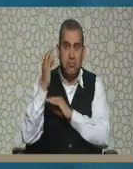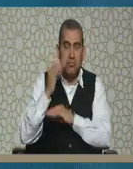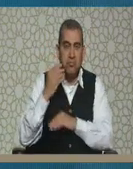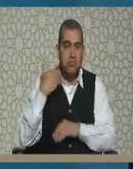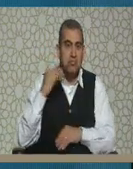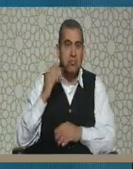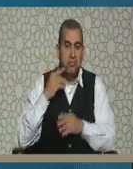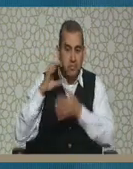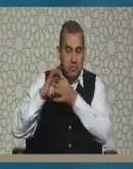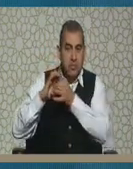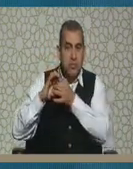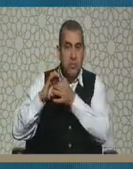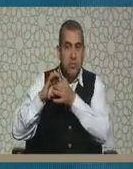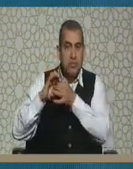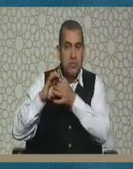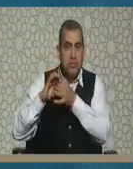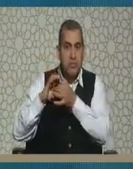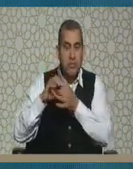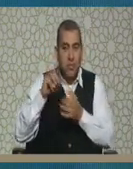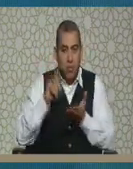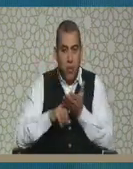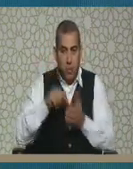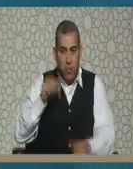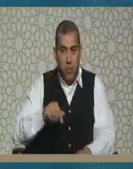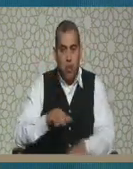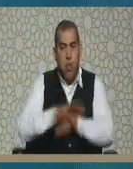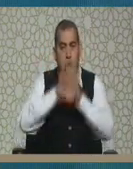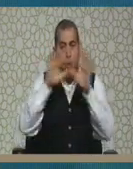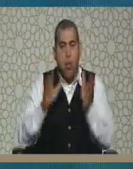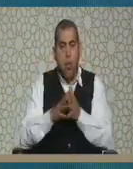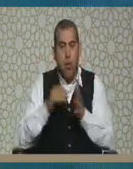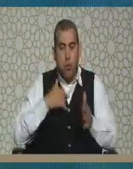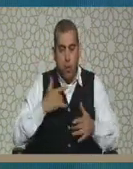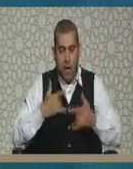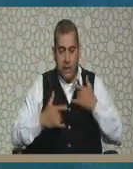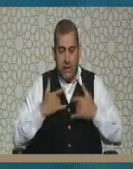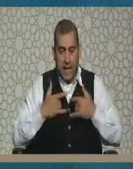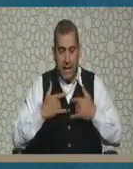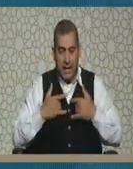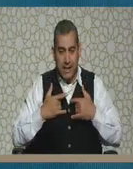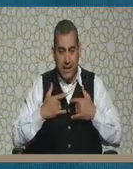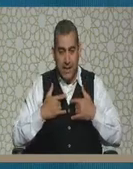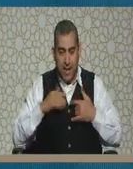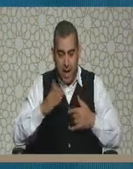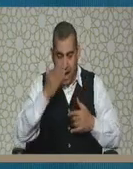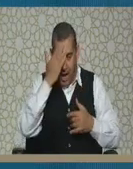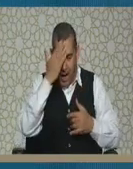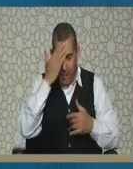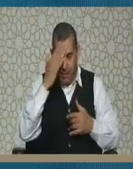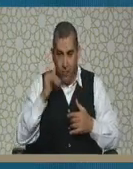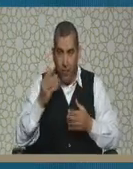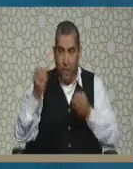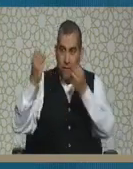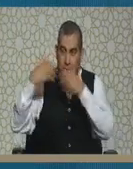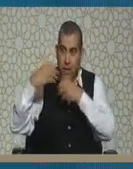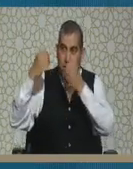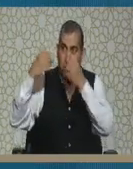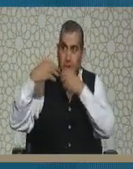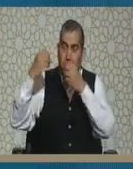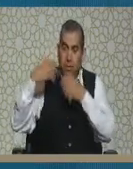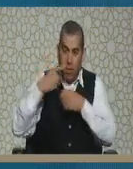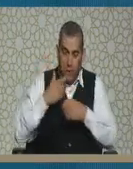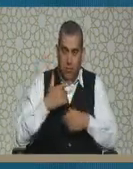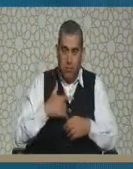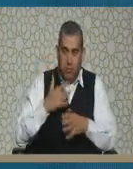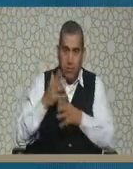فيبقى هو اذا كل ما يحس بان هو عبد فضل ايه اللي حاصل يشعر